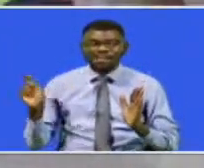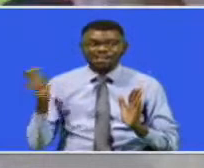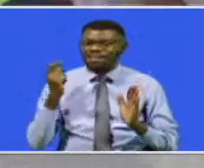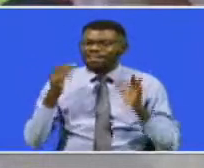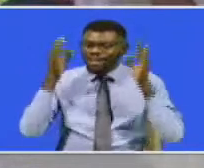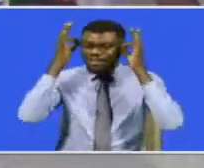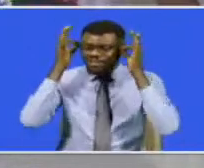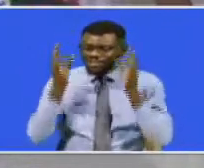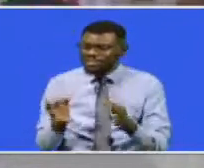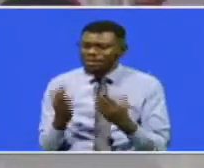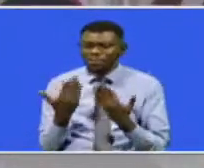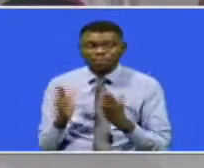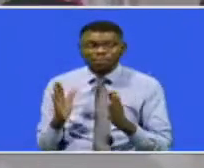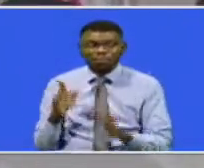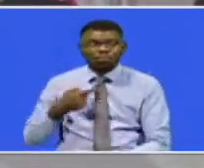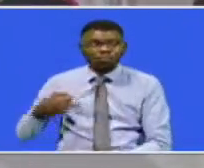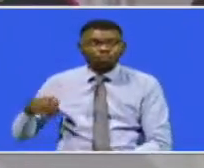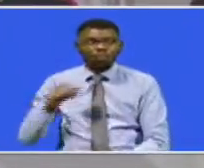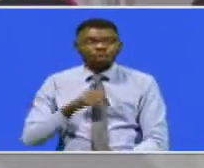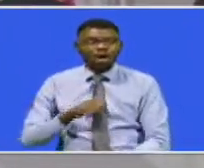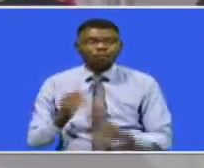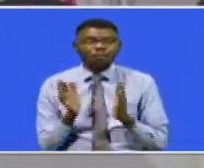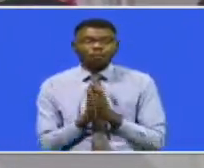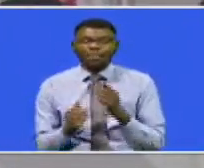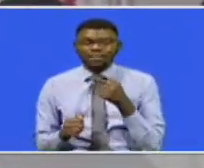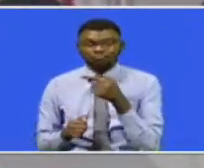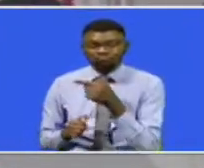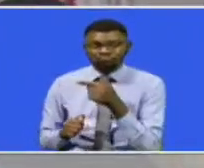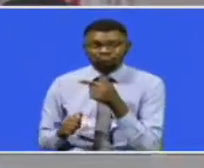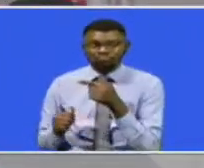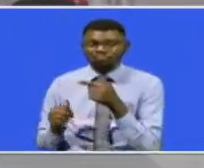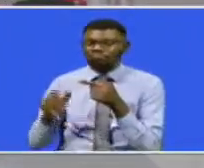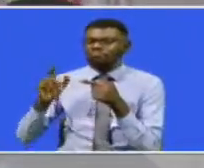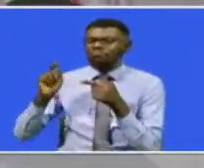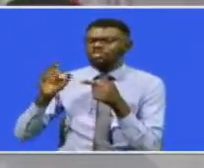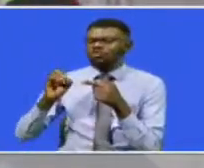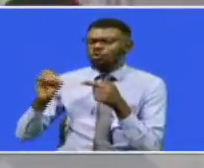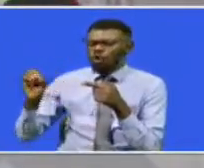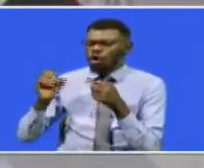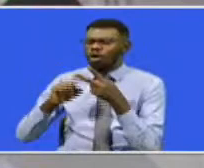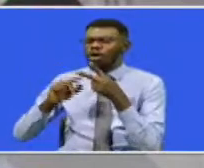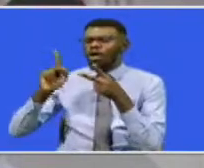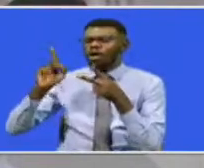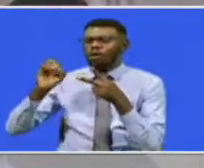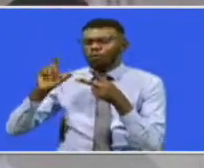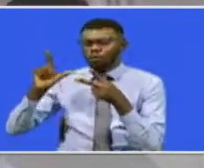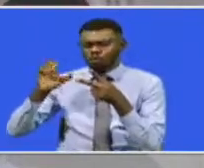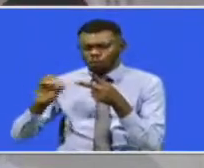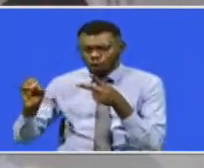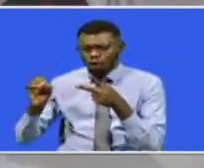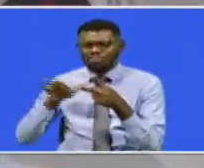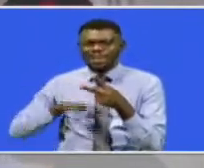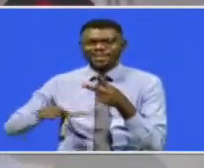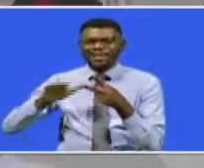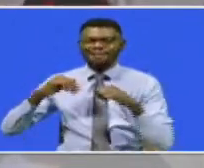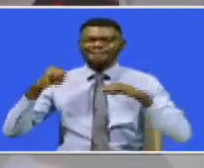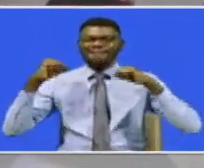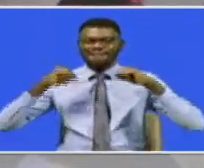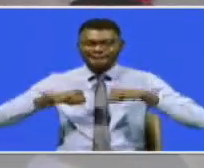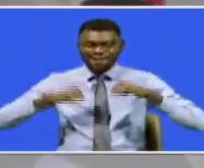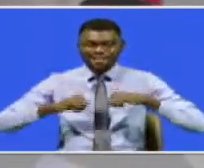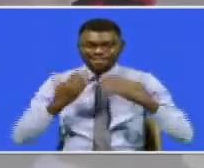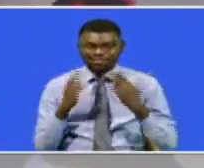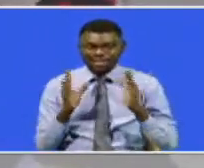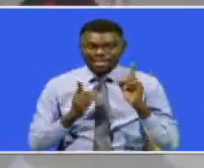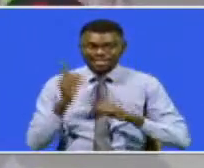Kenya kushamua. Sisi tumekuwa na yeye kule huko tot, tumekuwa kolowa na tumekubaliana. Tarehe